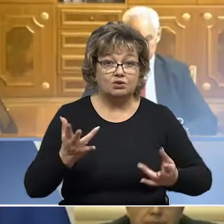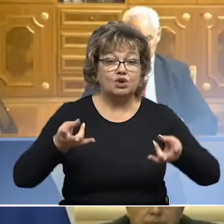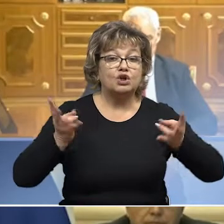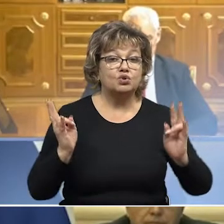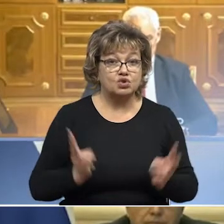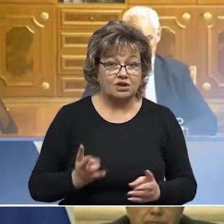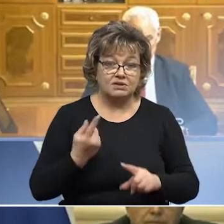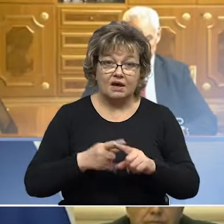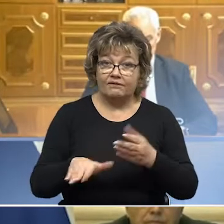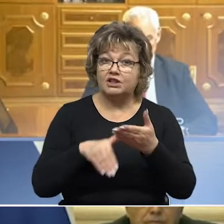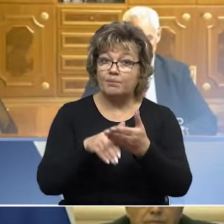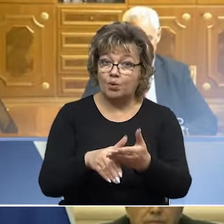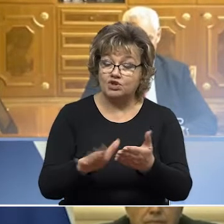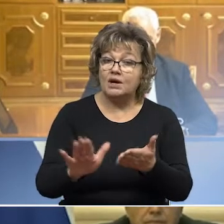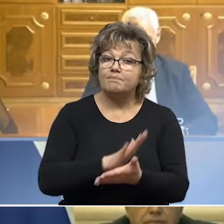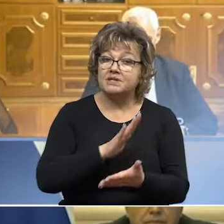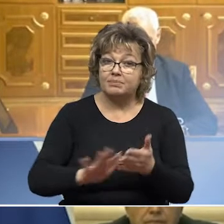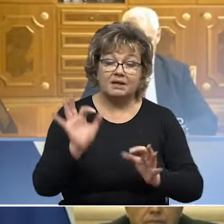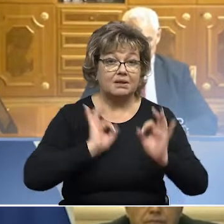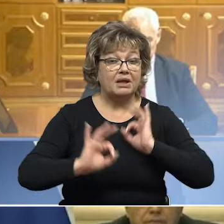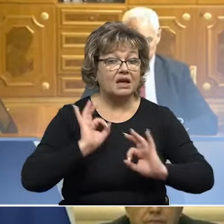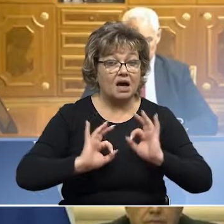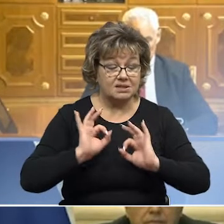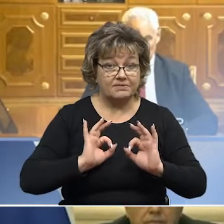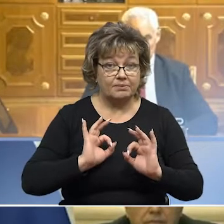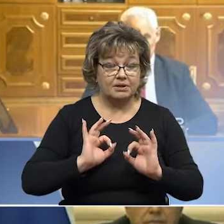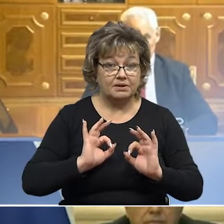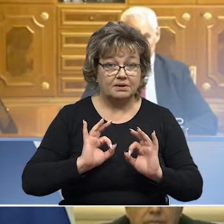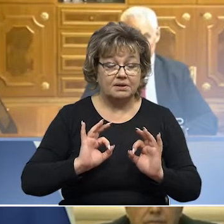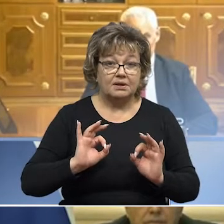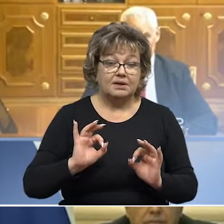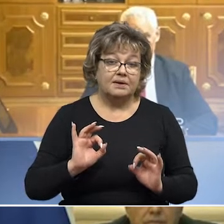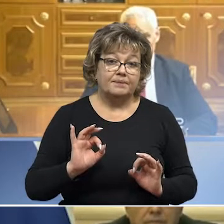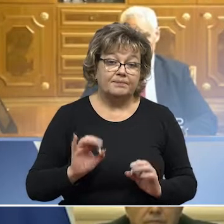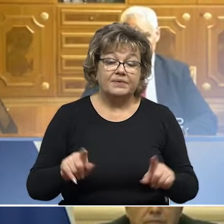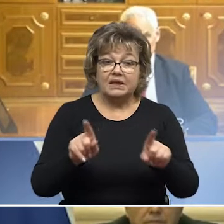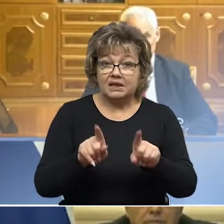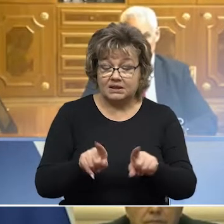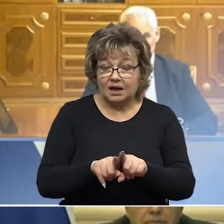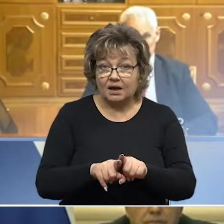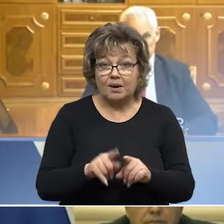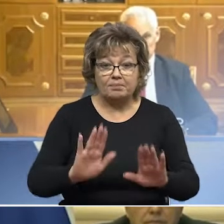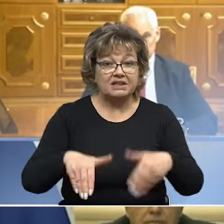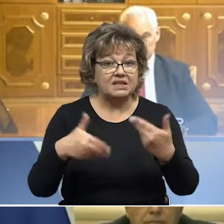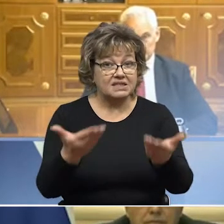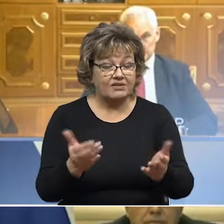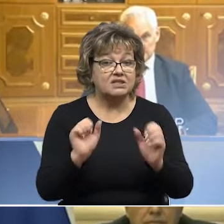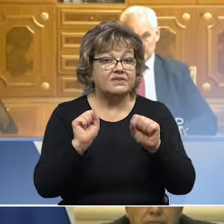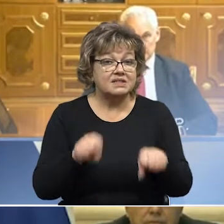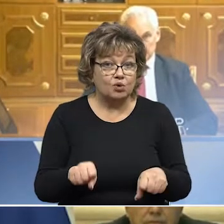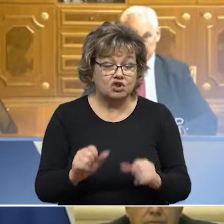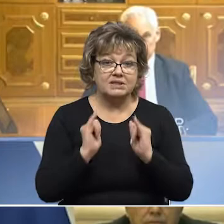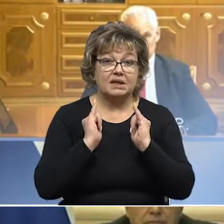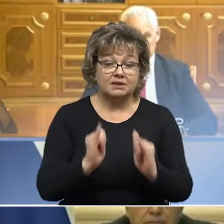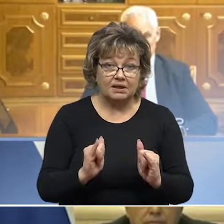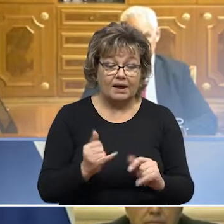которые нуждаются в этой помощи, бесплатными лекарствами. И таким образом предоставилась бы